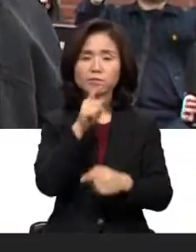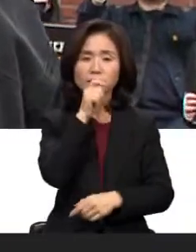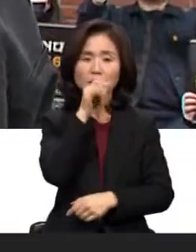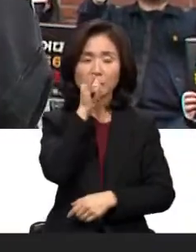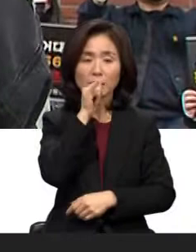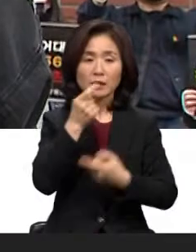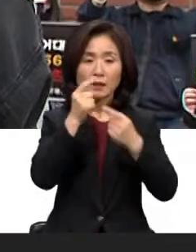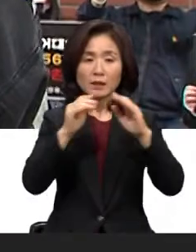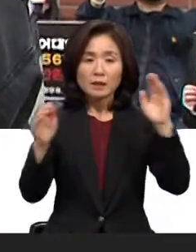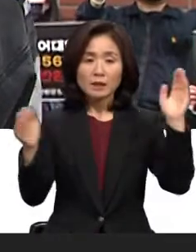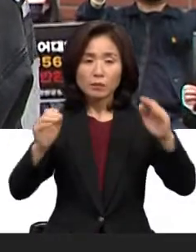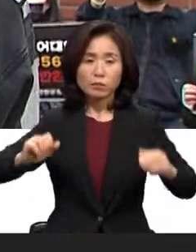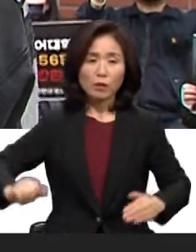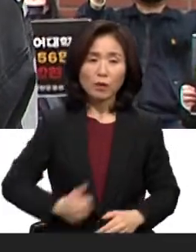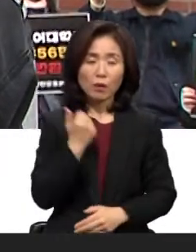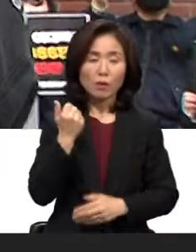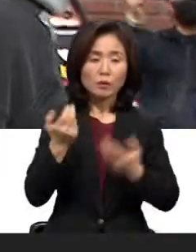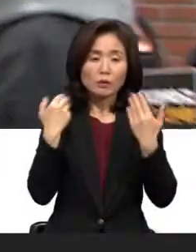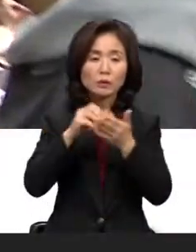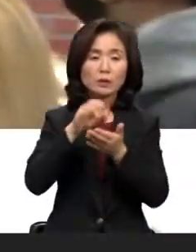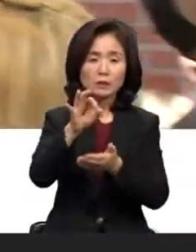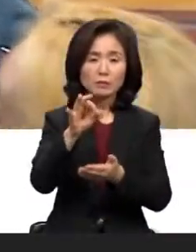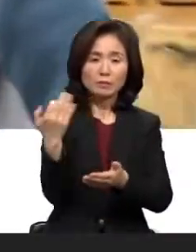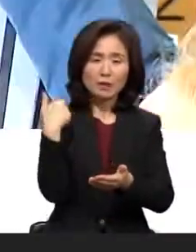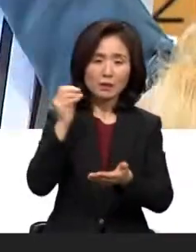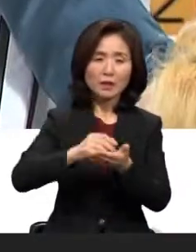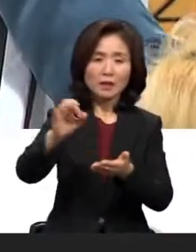대학생은 분노한다. 등록금을 반환하라.